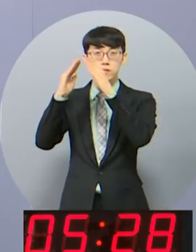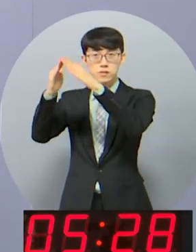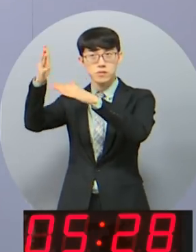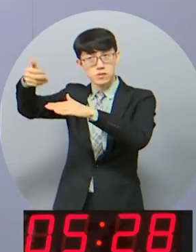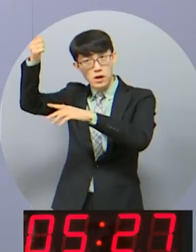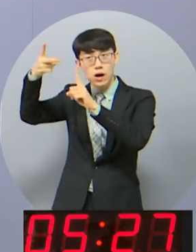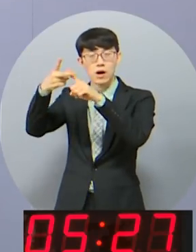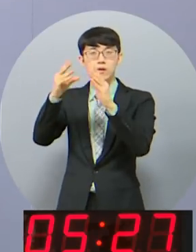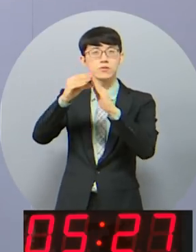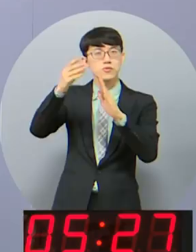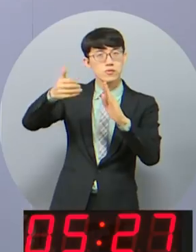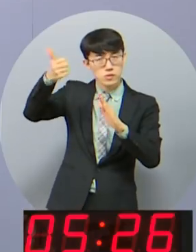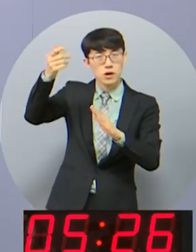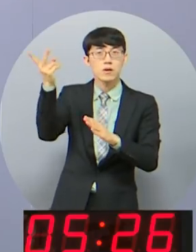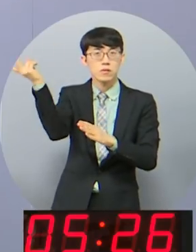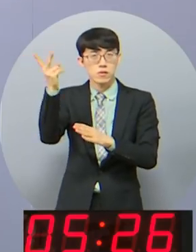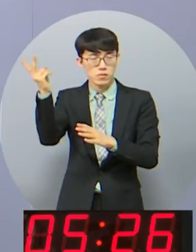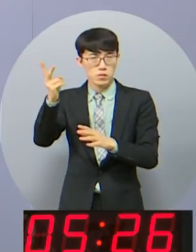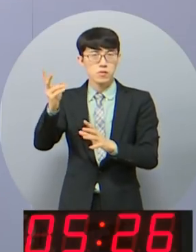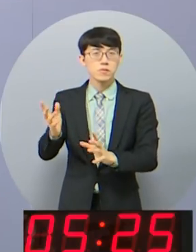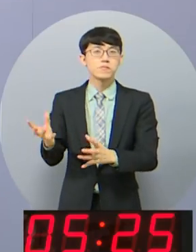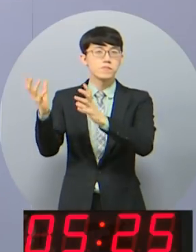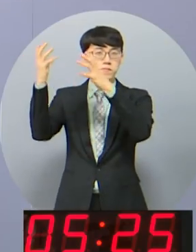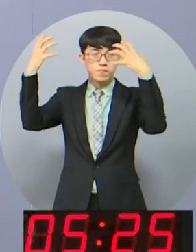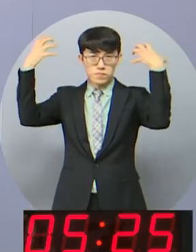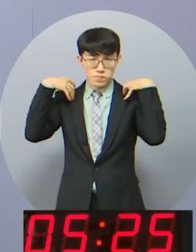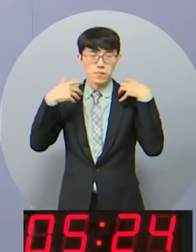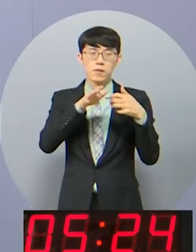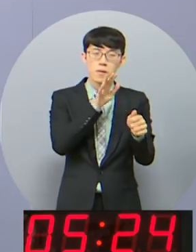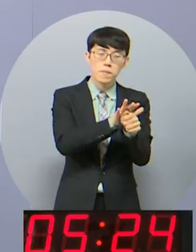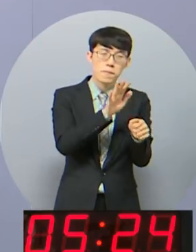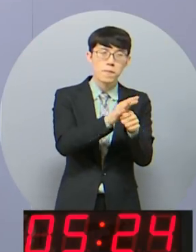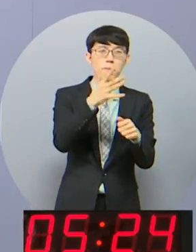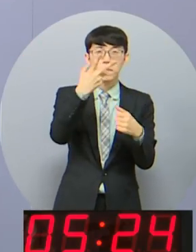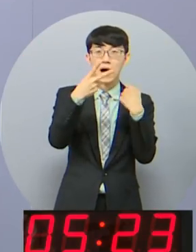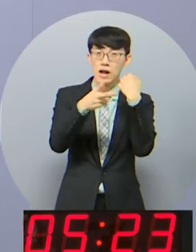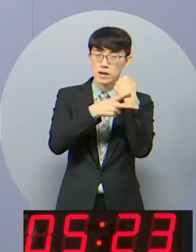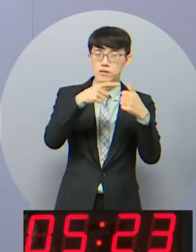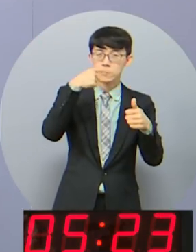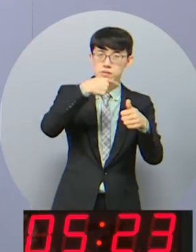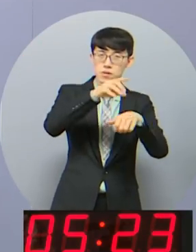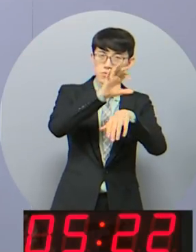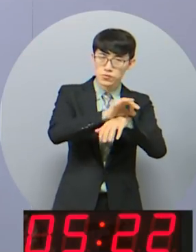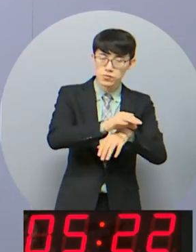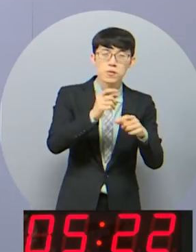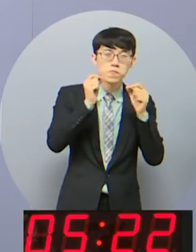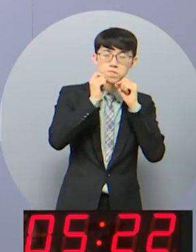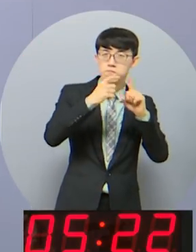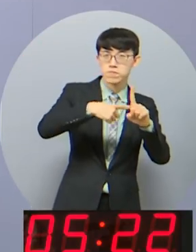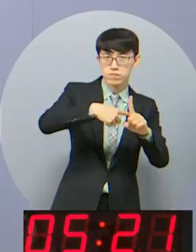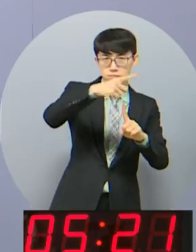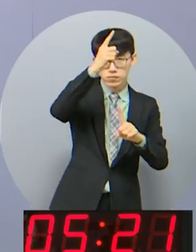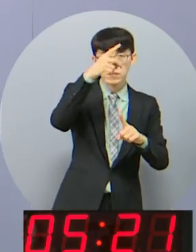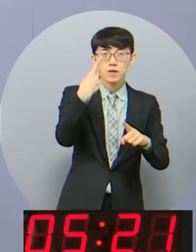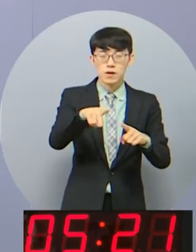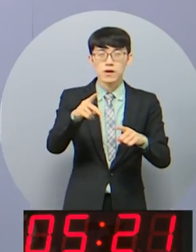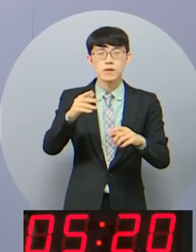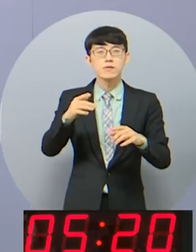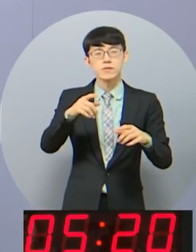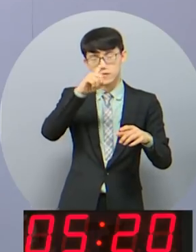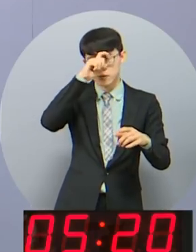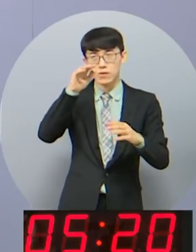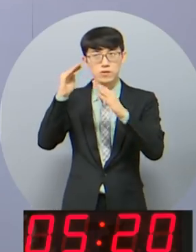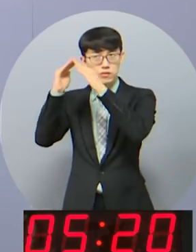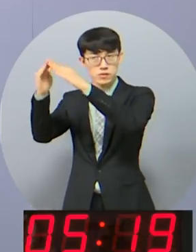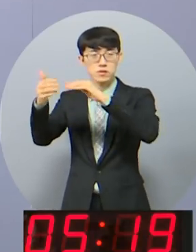有更多的责任要把巴黎区的教学品质以及 城乡教育的差距，再把它弥平起